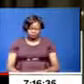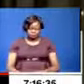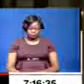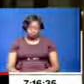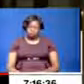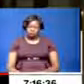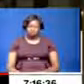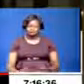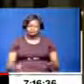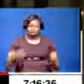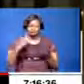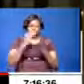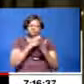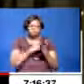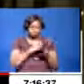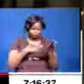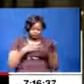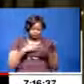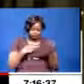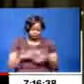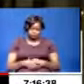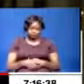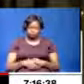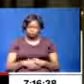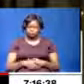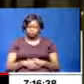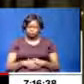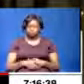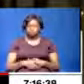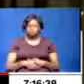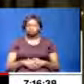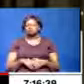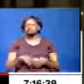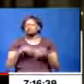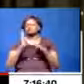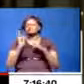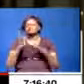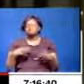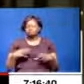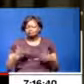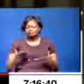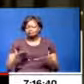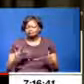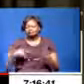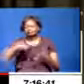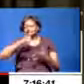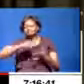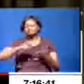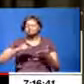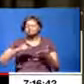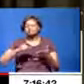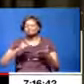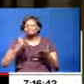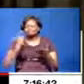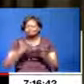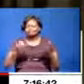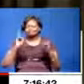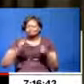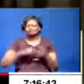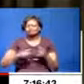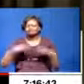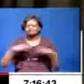Katika manifesto yetu mama mboga ataandika paragraph. Mtu ya boda